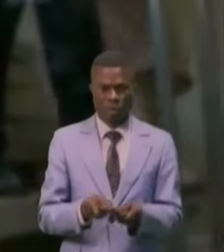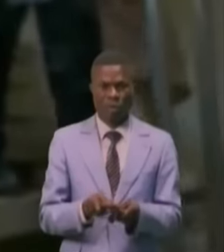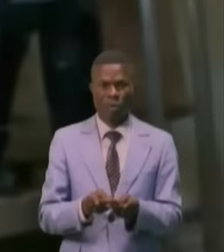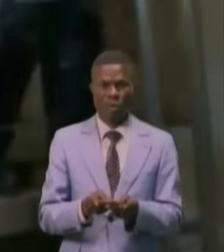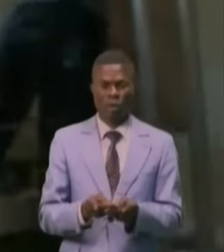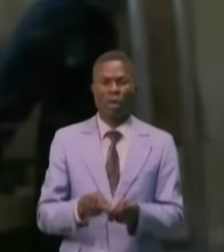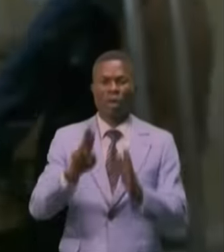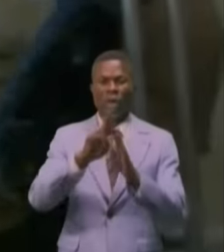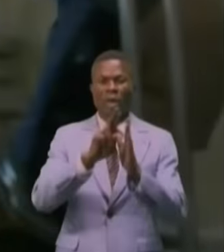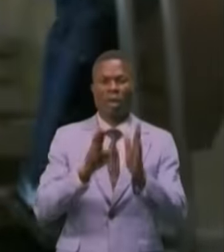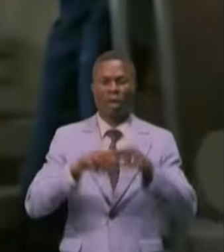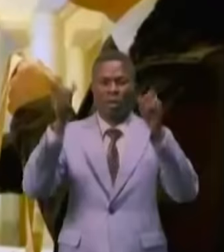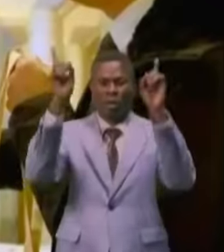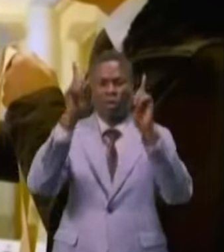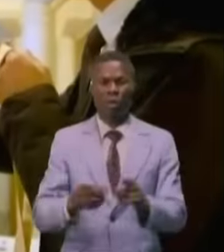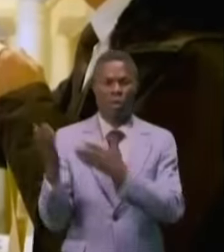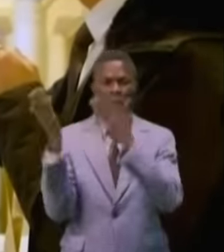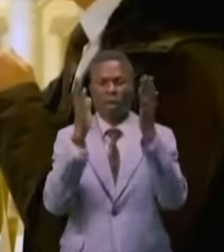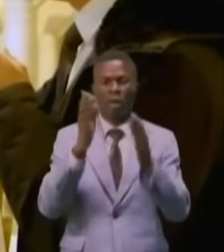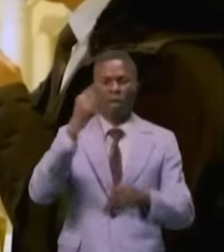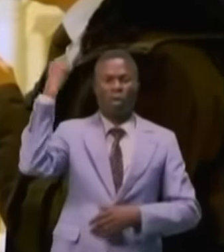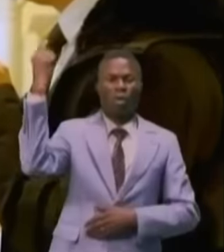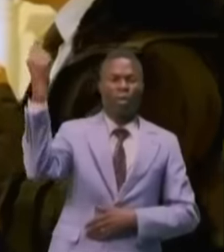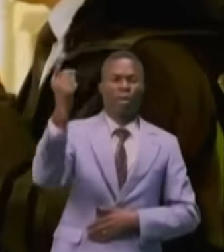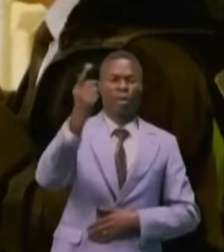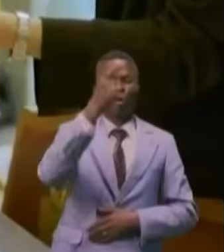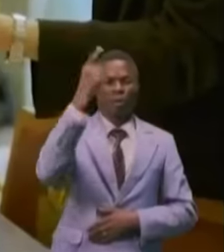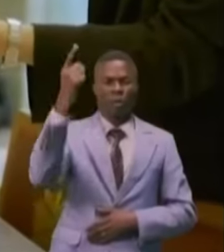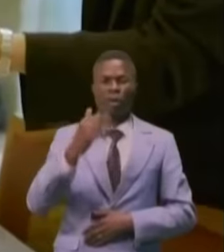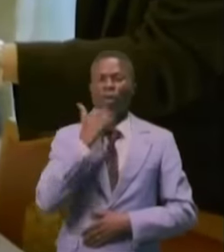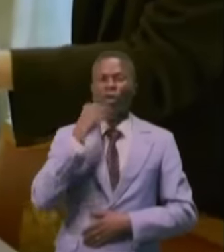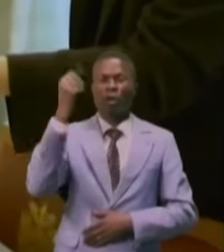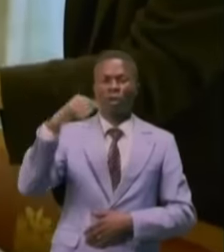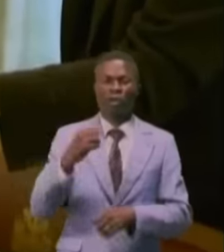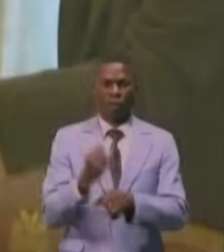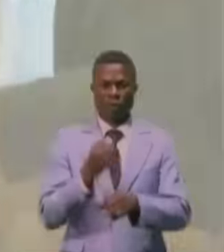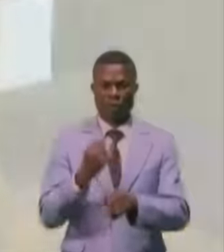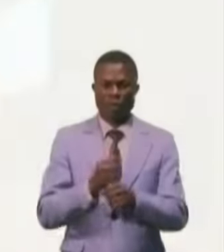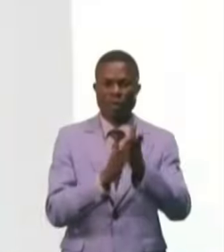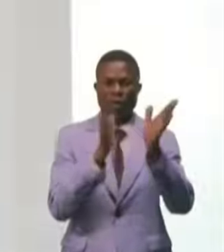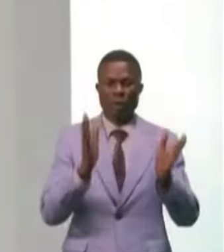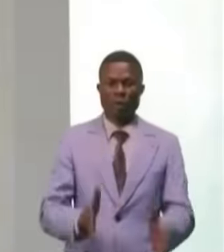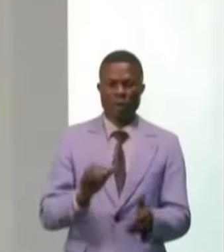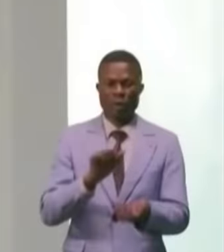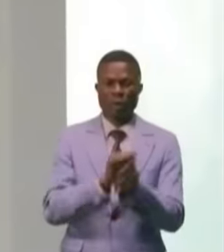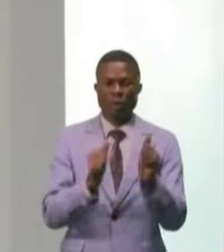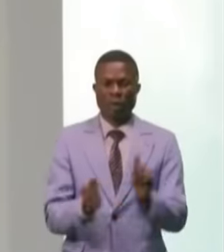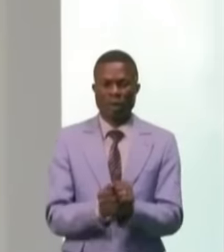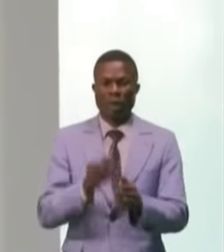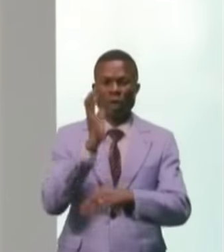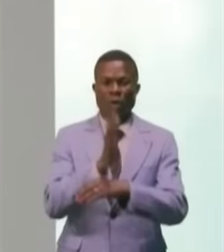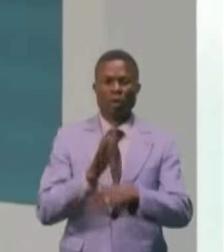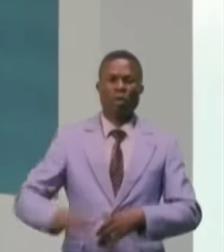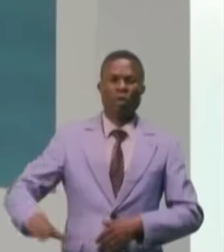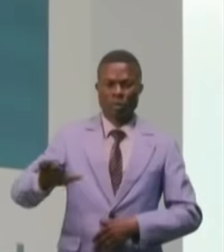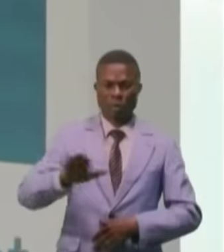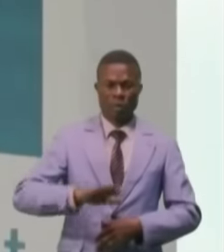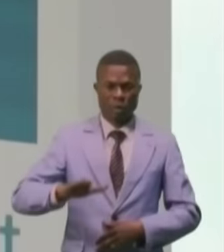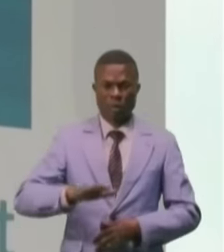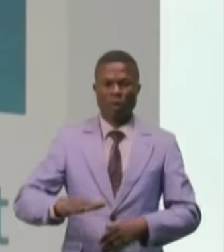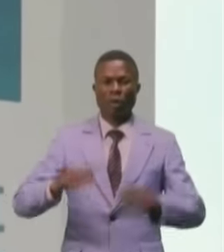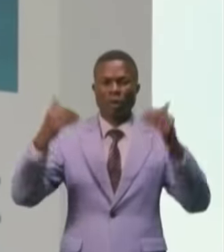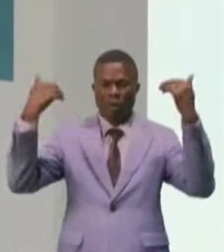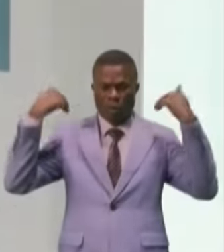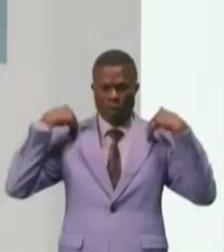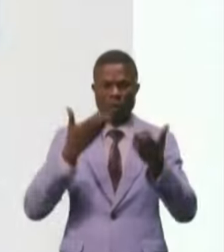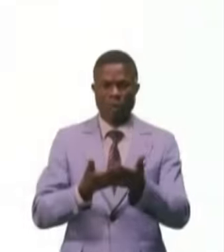rôles de l'Afrique dans les commerces internationaux, investissements et son leadership dans les concerts des nations par les dirigeants africains